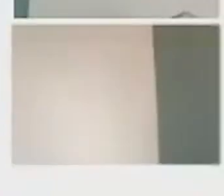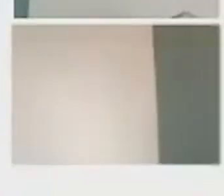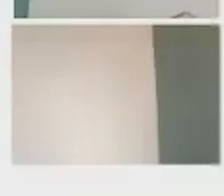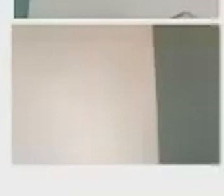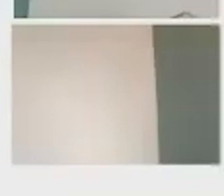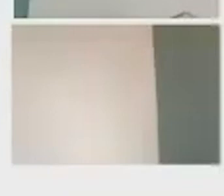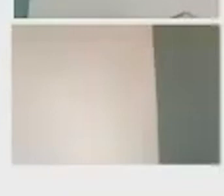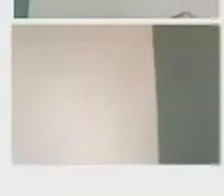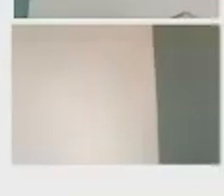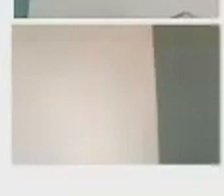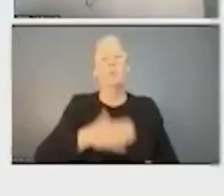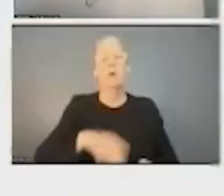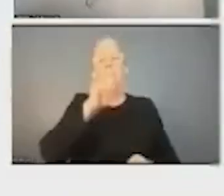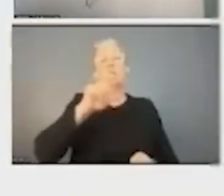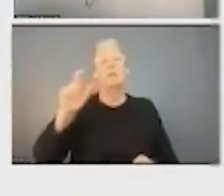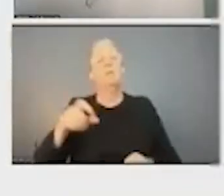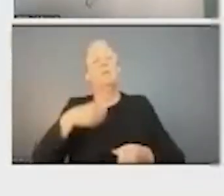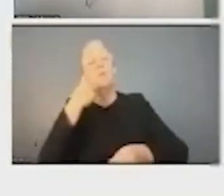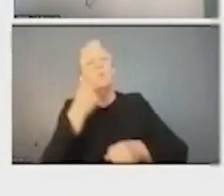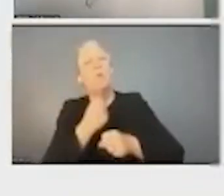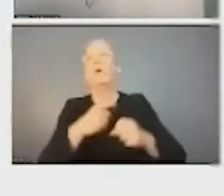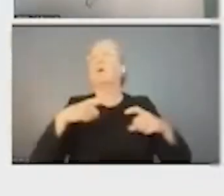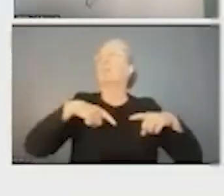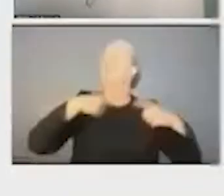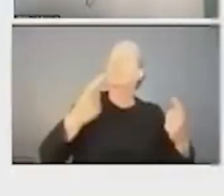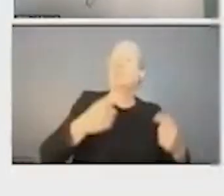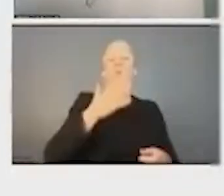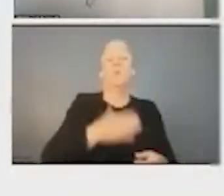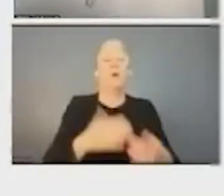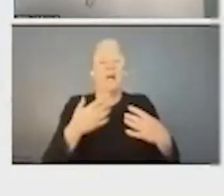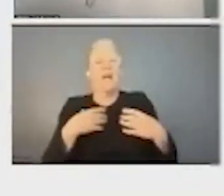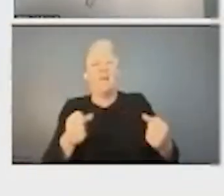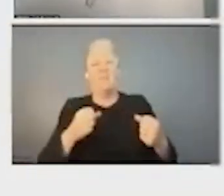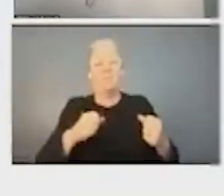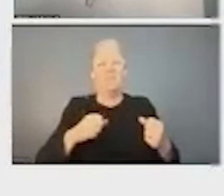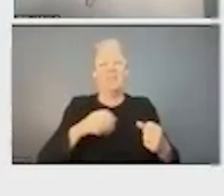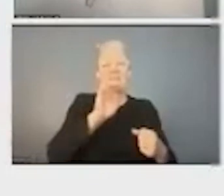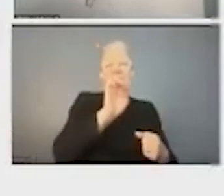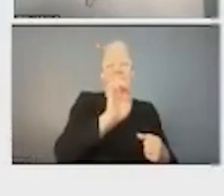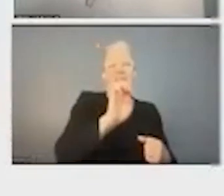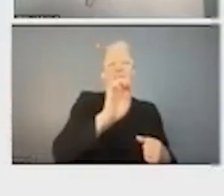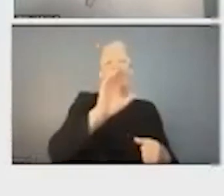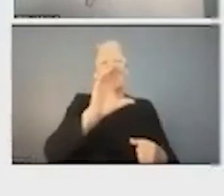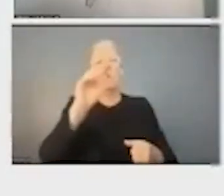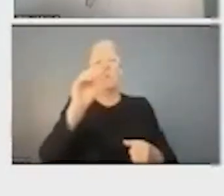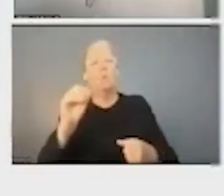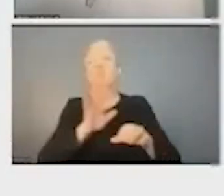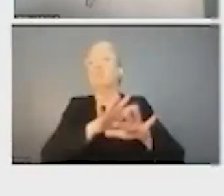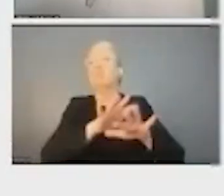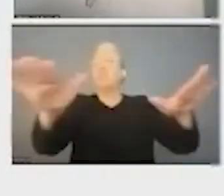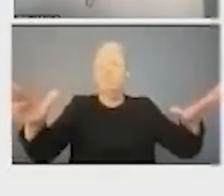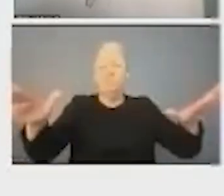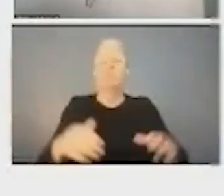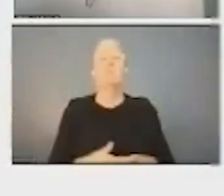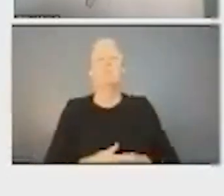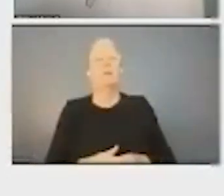نتحدث أيضا عن البيئة النظيفة، وأيضا بالنسبة للبيئة التي نستطيع العمل بها،